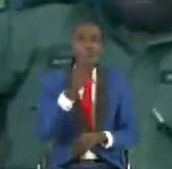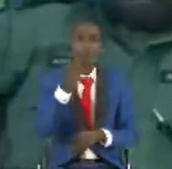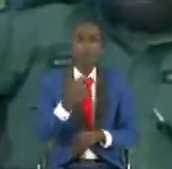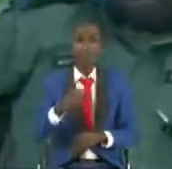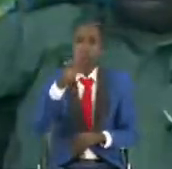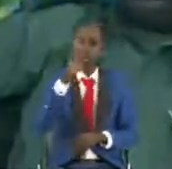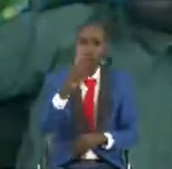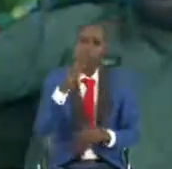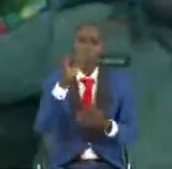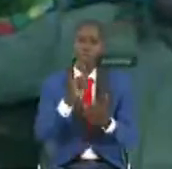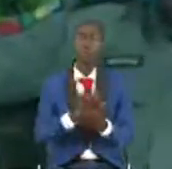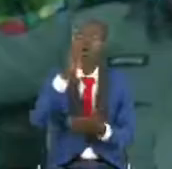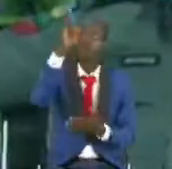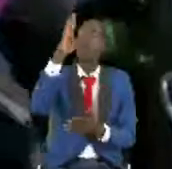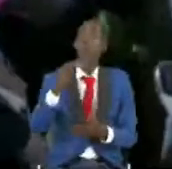c'est toi que Dieu